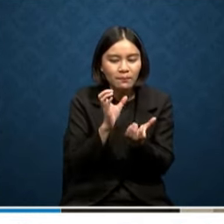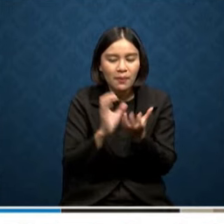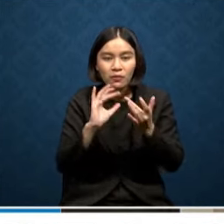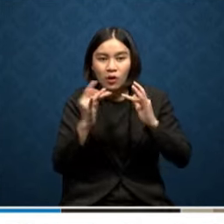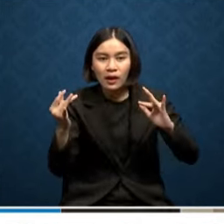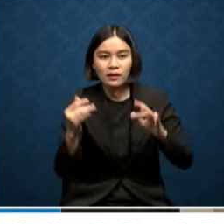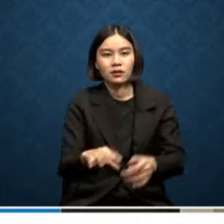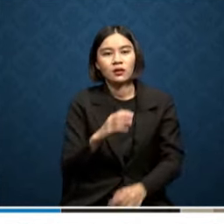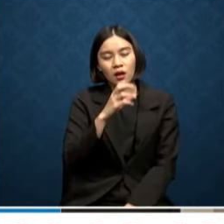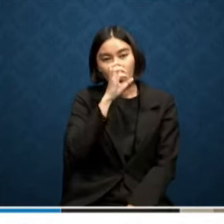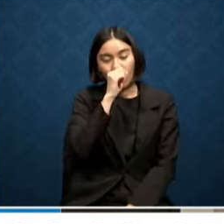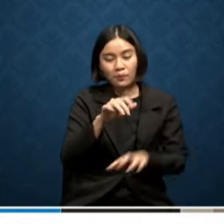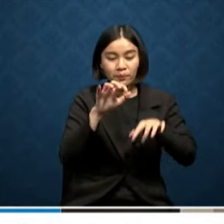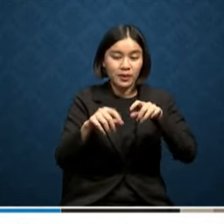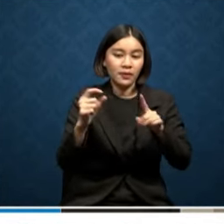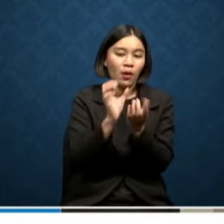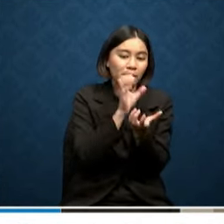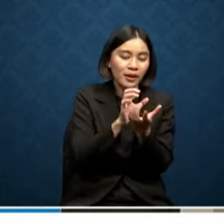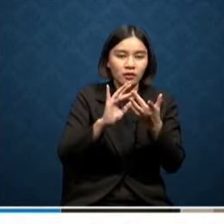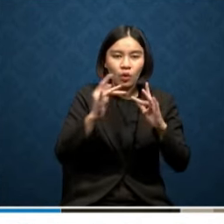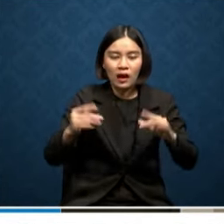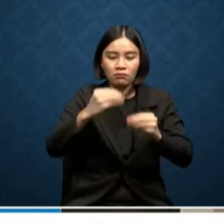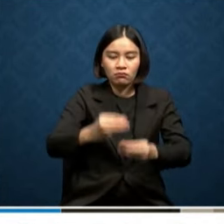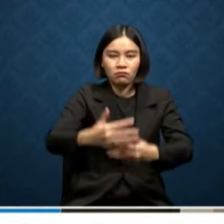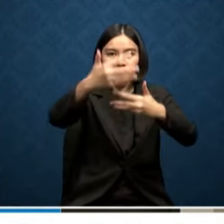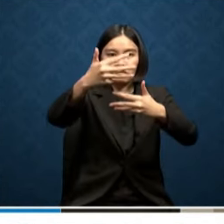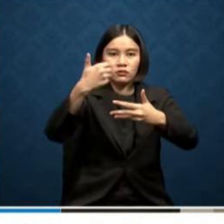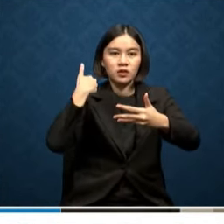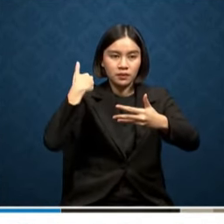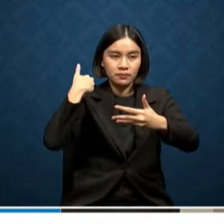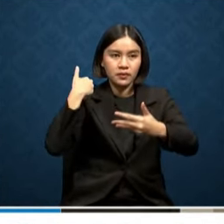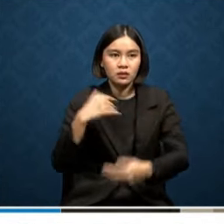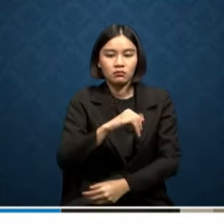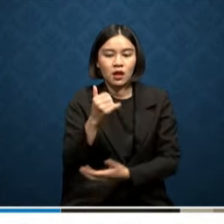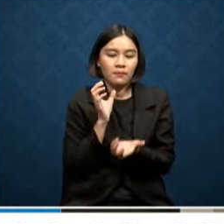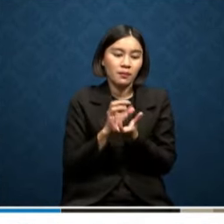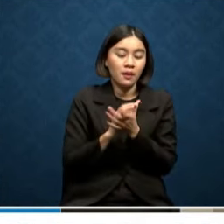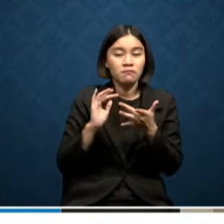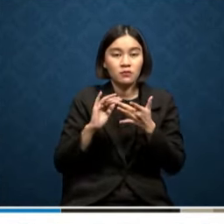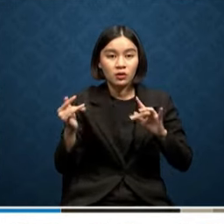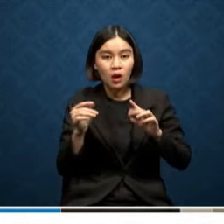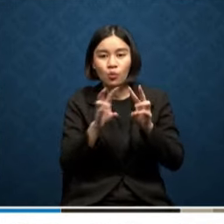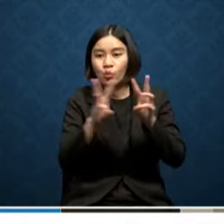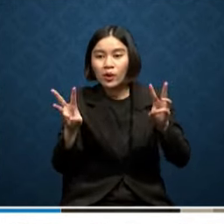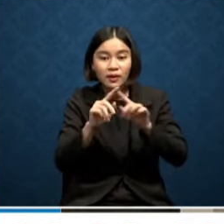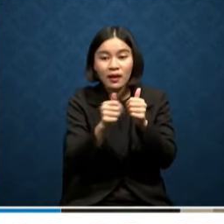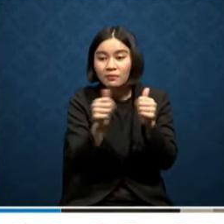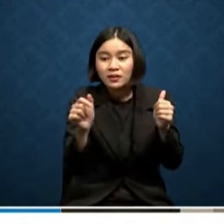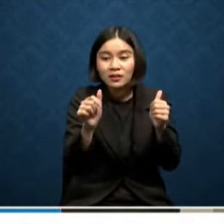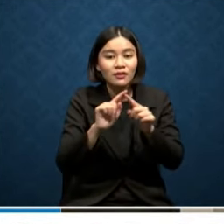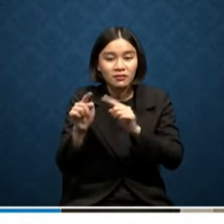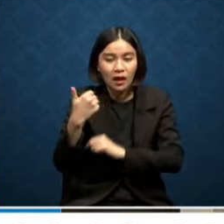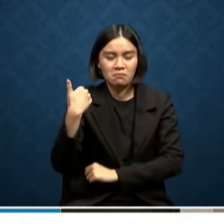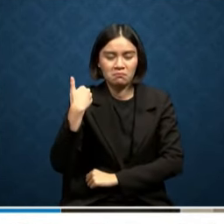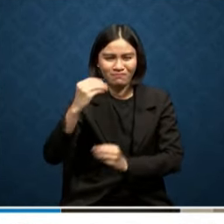คะพิมพ์คำว่าพนันออนไลน์เข้ามาเต็มเลยค่ะแม้แต่บางทีเนี่ยพนันออนไลน์เว็บไหนดีอะไรแบบนี้